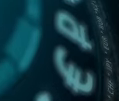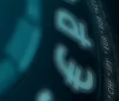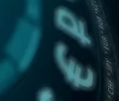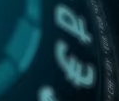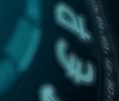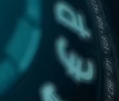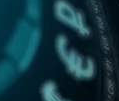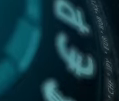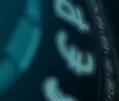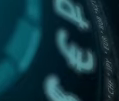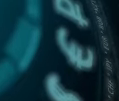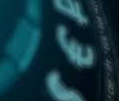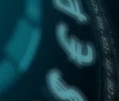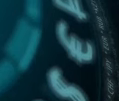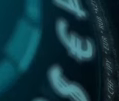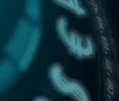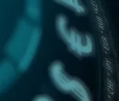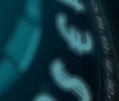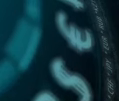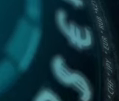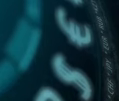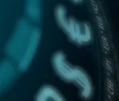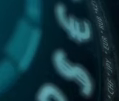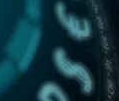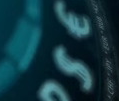Доллар США 376 тенге 51 тиен.